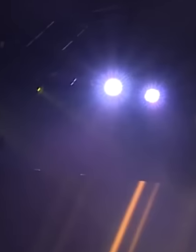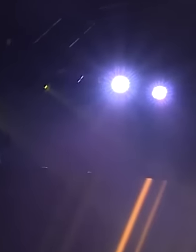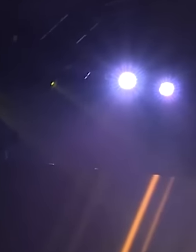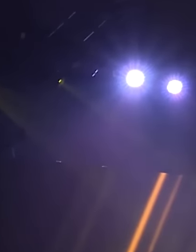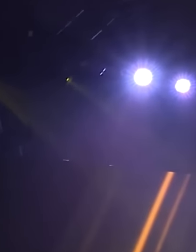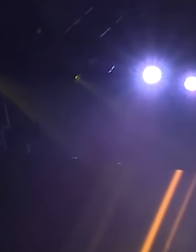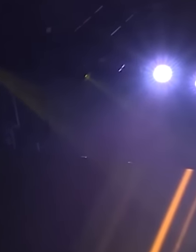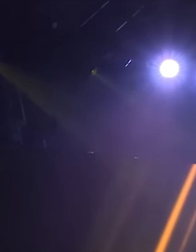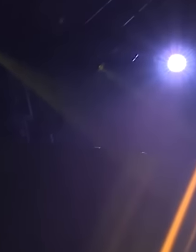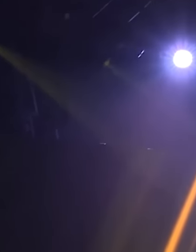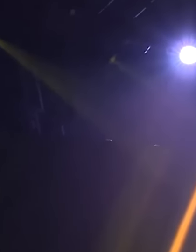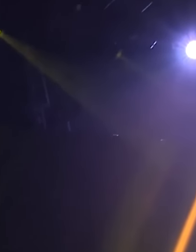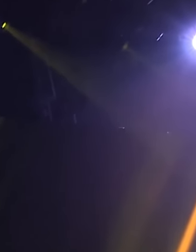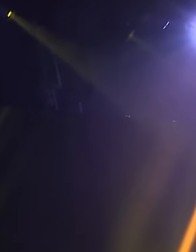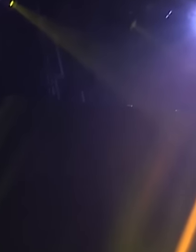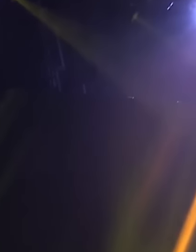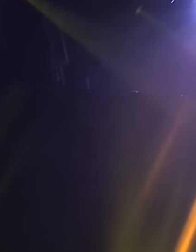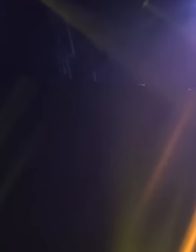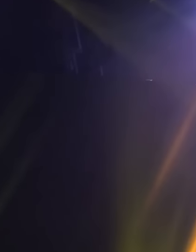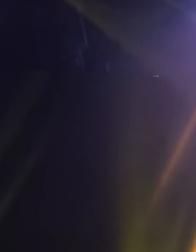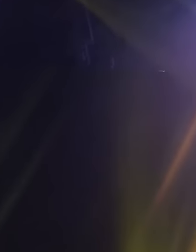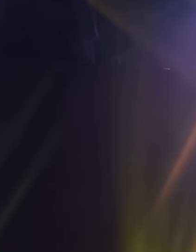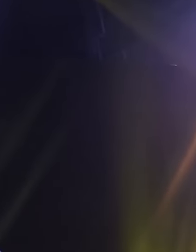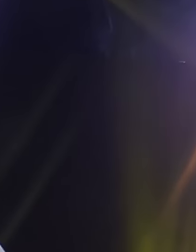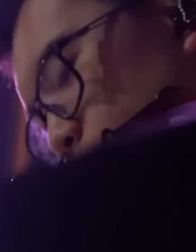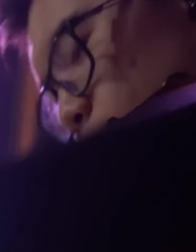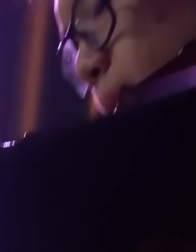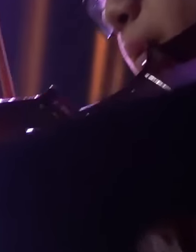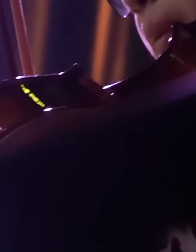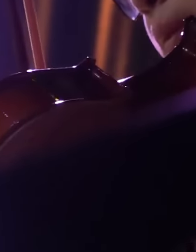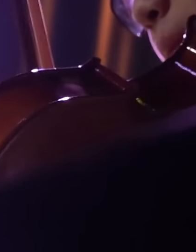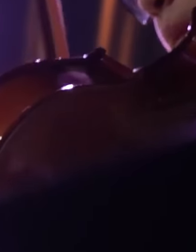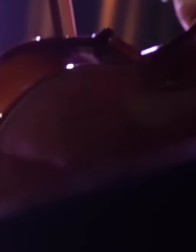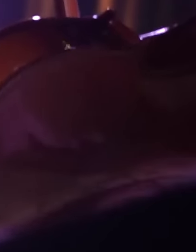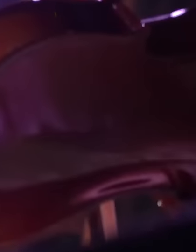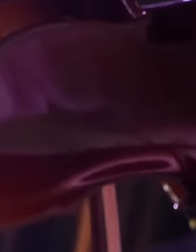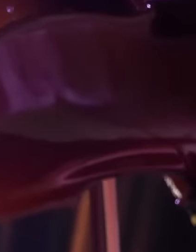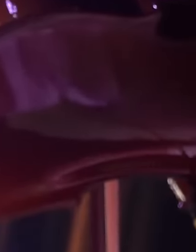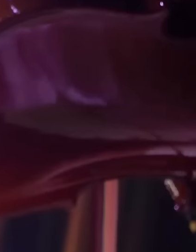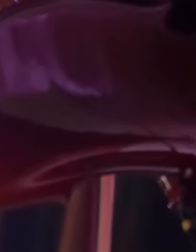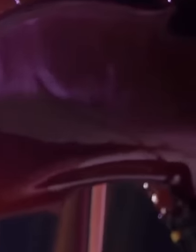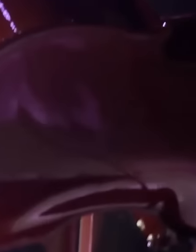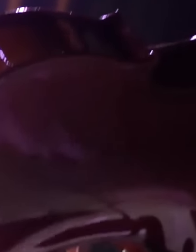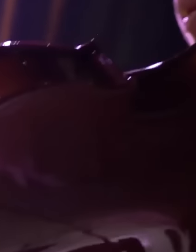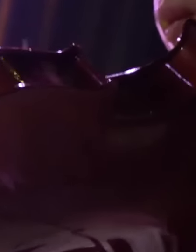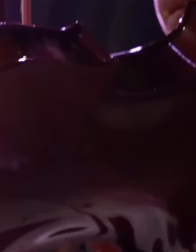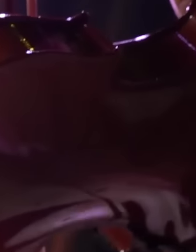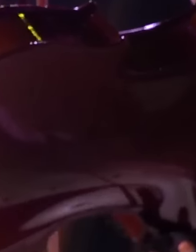Kau hadir Tuhan, Kau hadir di sini, memulihkan,